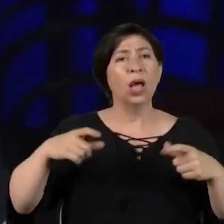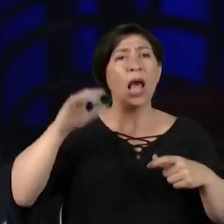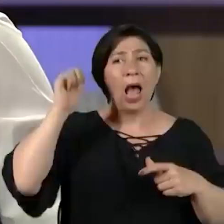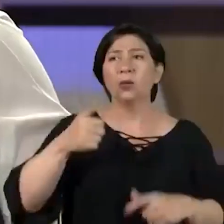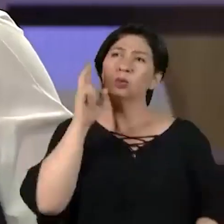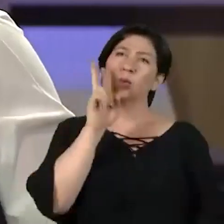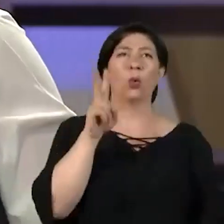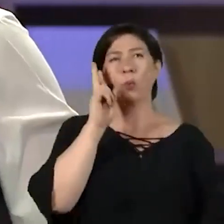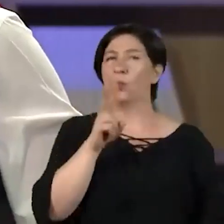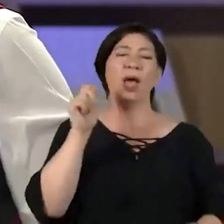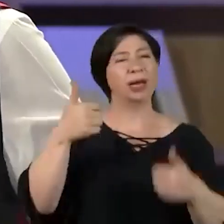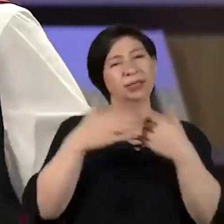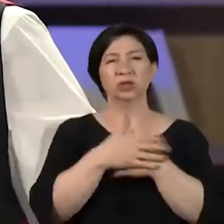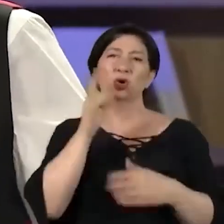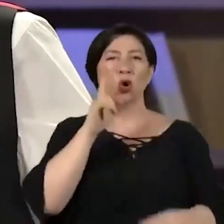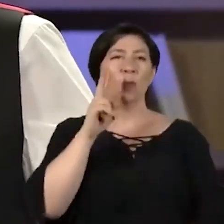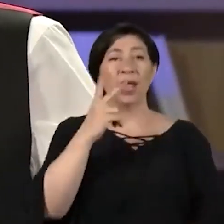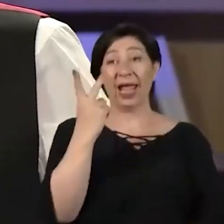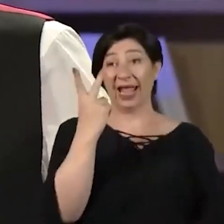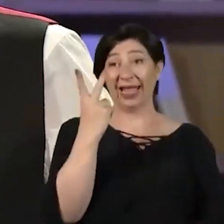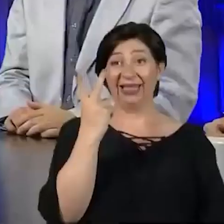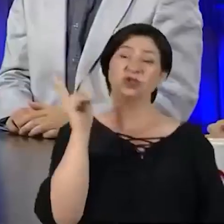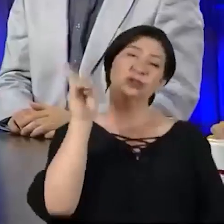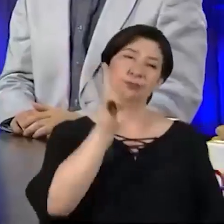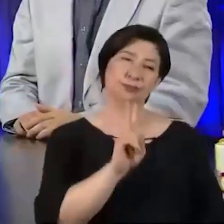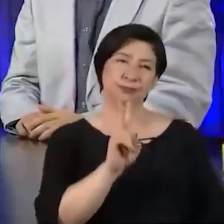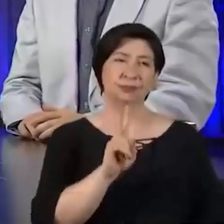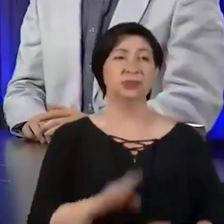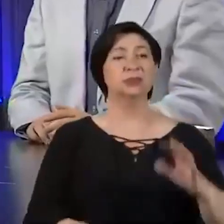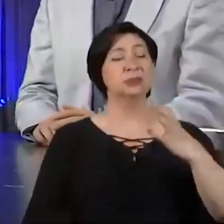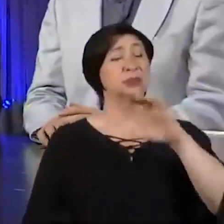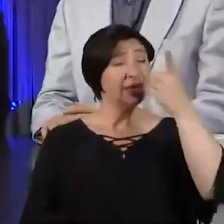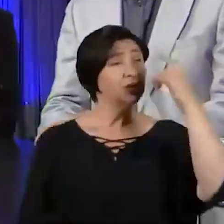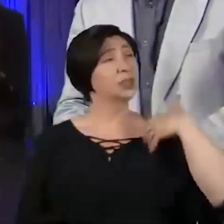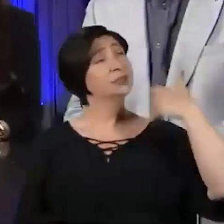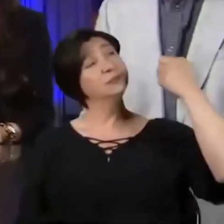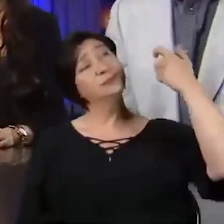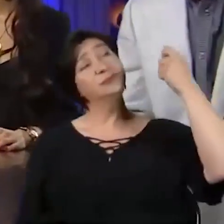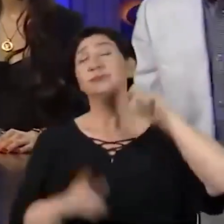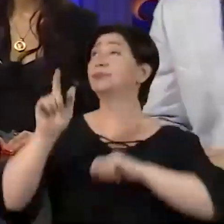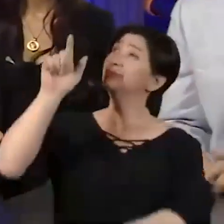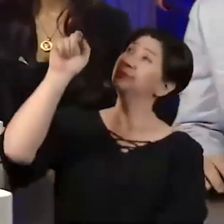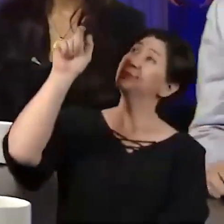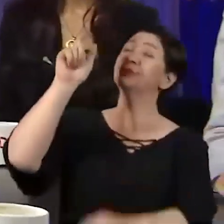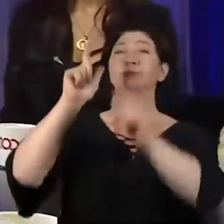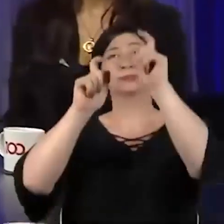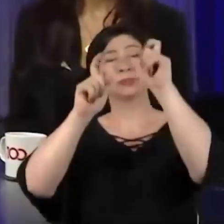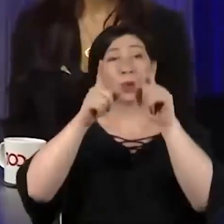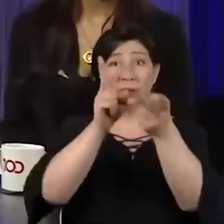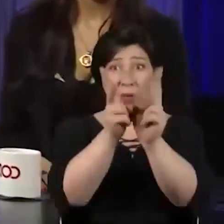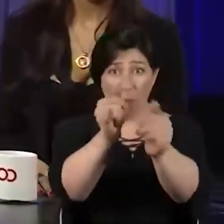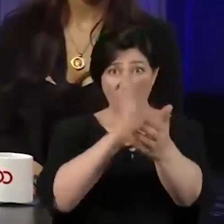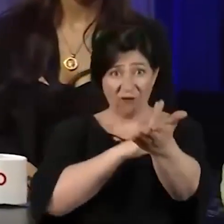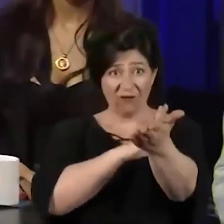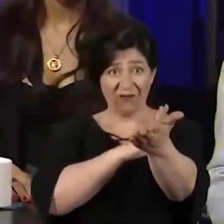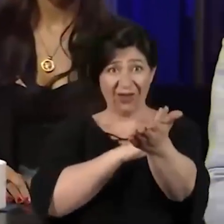her gün görüyorum, her gece görüyorum. İki kişi gelmişler, sadece kendi fotoğraflarını çekiyorlar sürekli ve bu sırada bir oyun